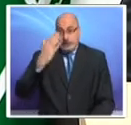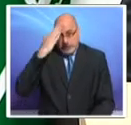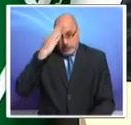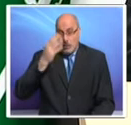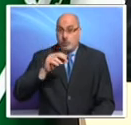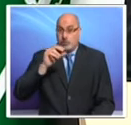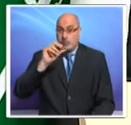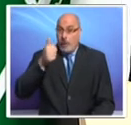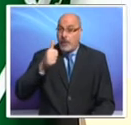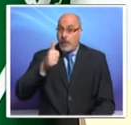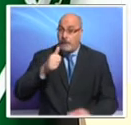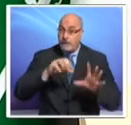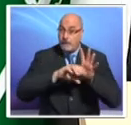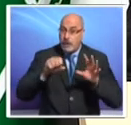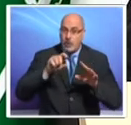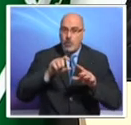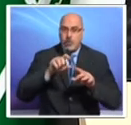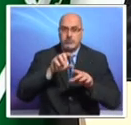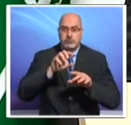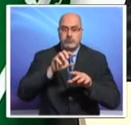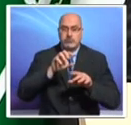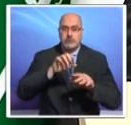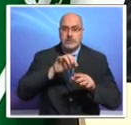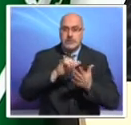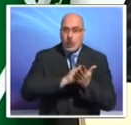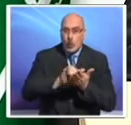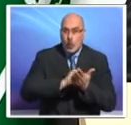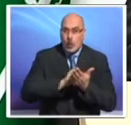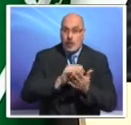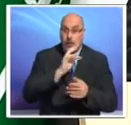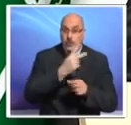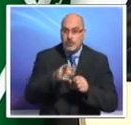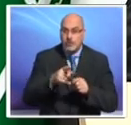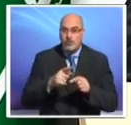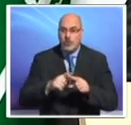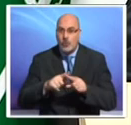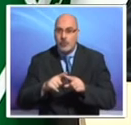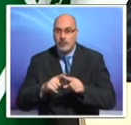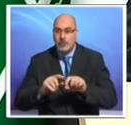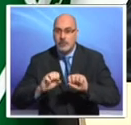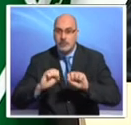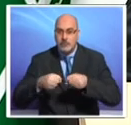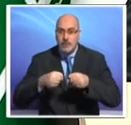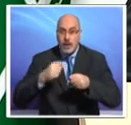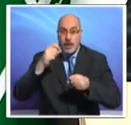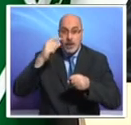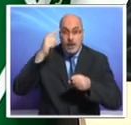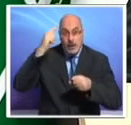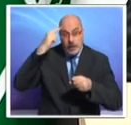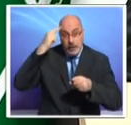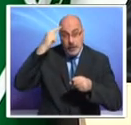خطوة للقضاء على الإرهاب هي تجفيف منابعه الفكرية